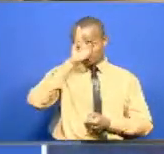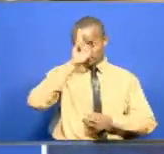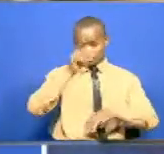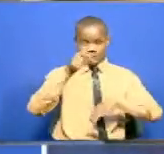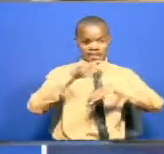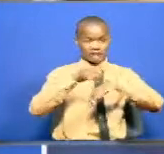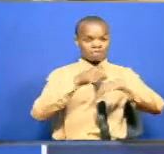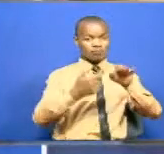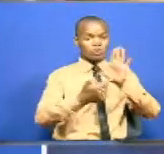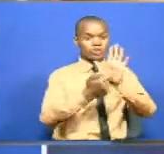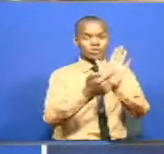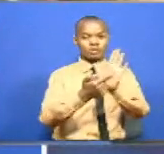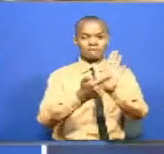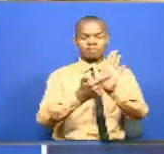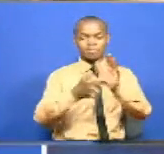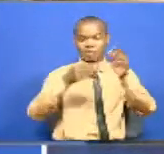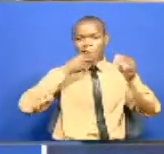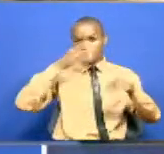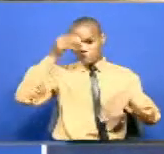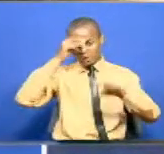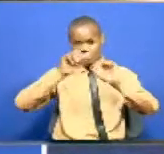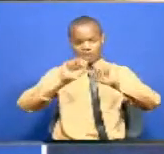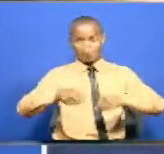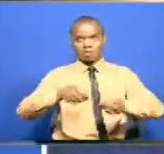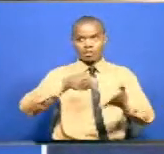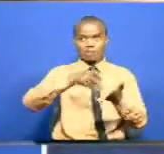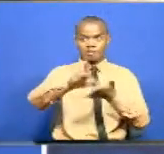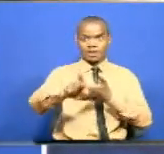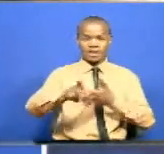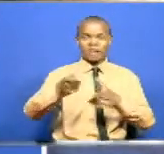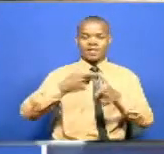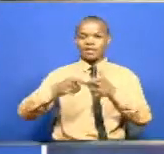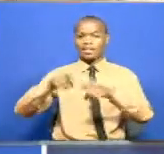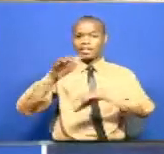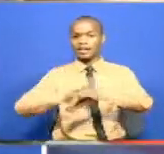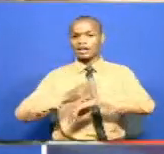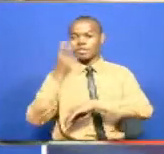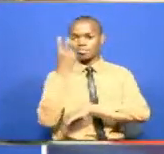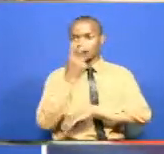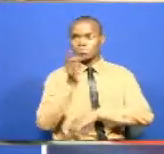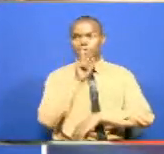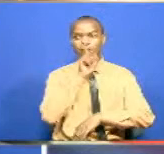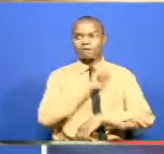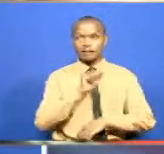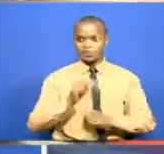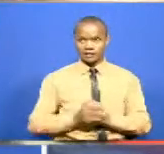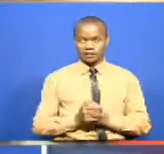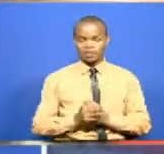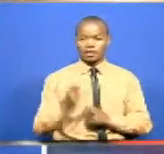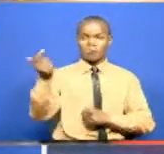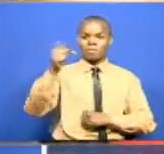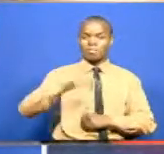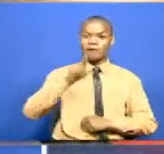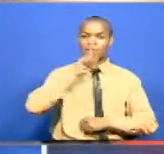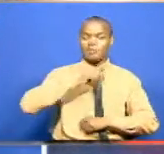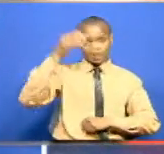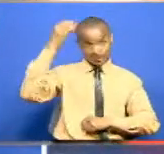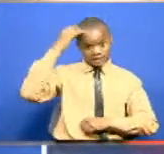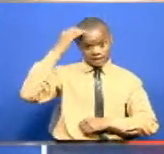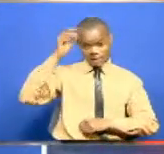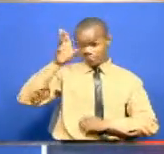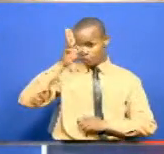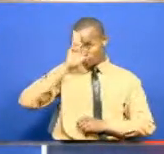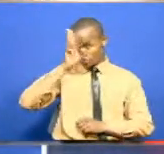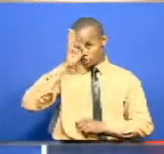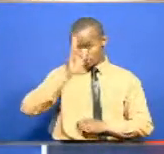presented themselves as buyers, then they happened to intercept those suspected poachers. They were brought to Kitale police station where they